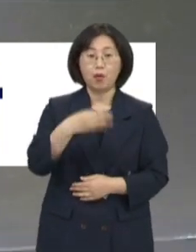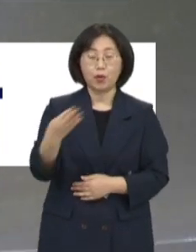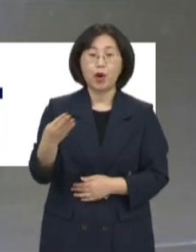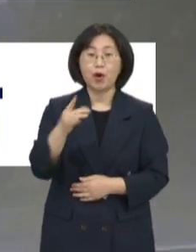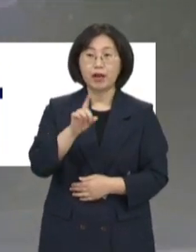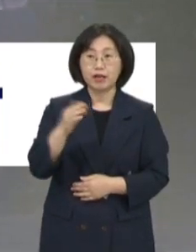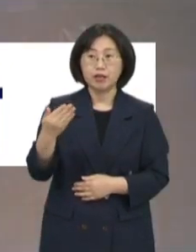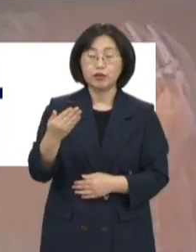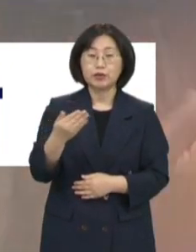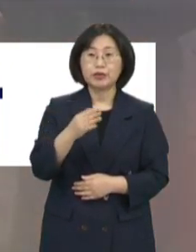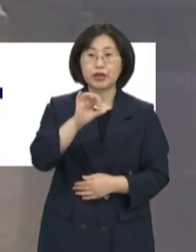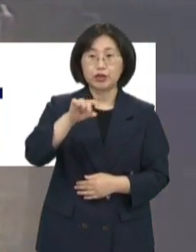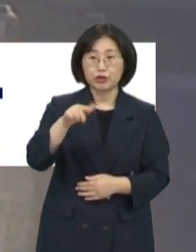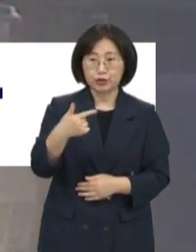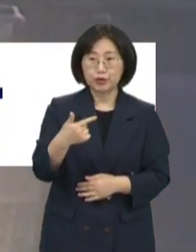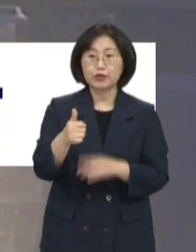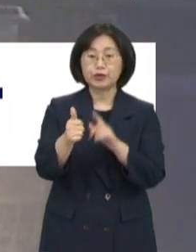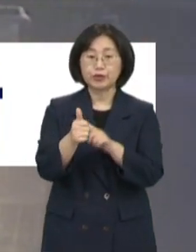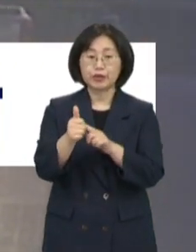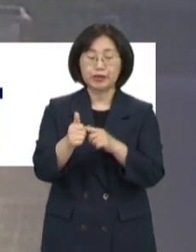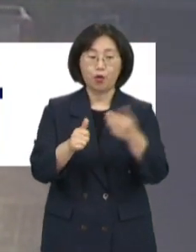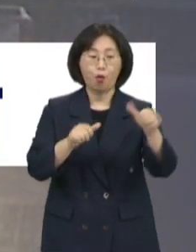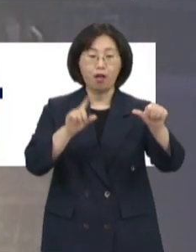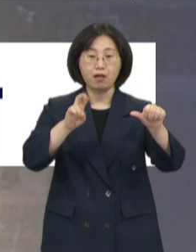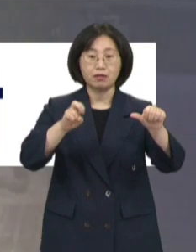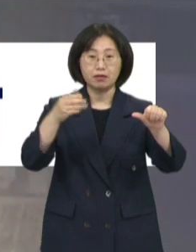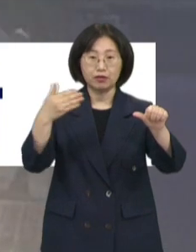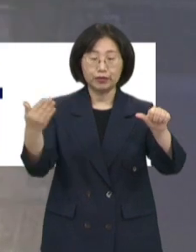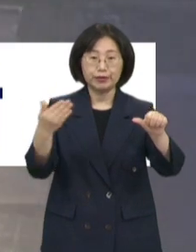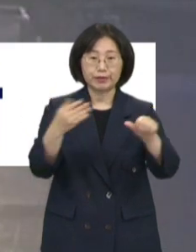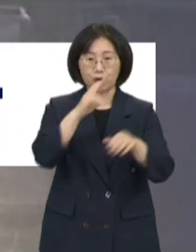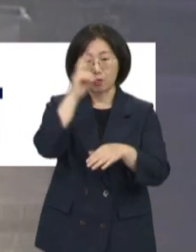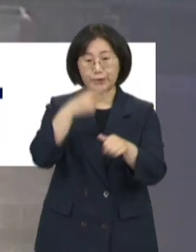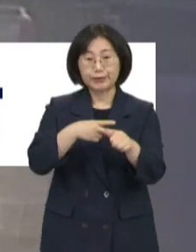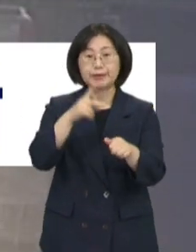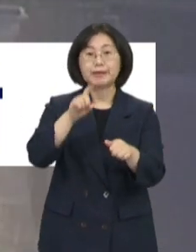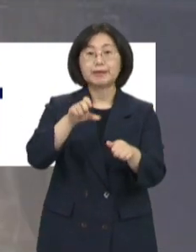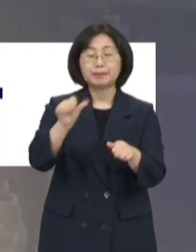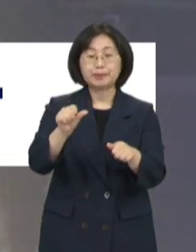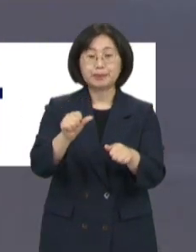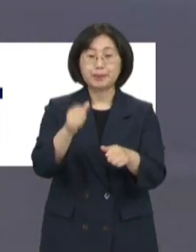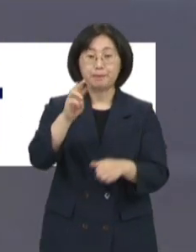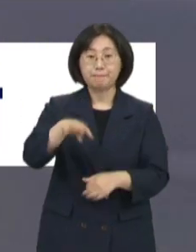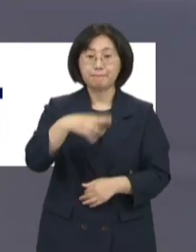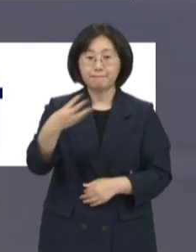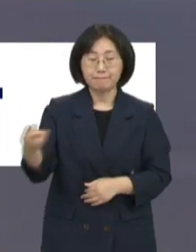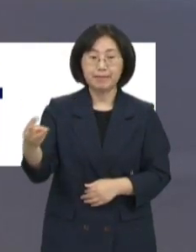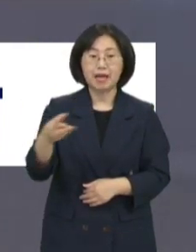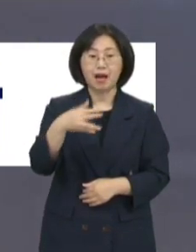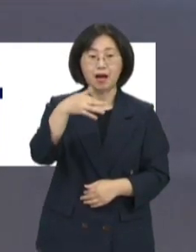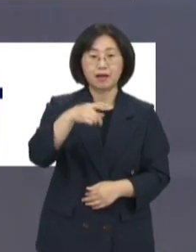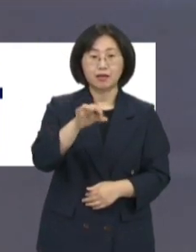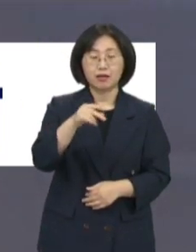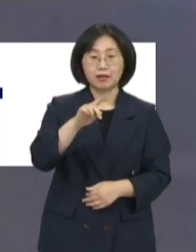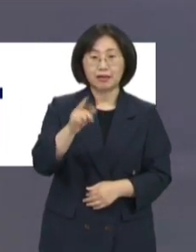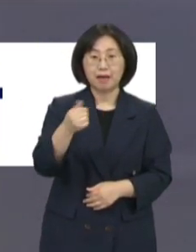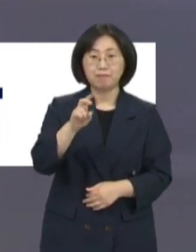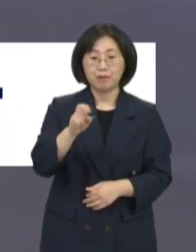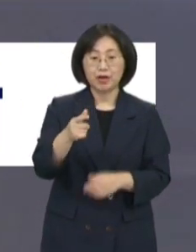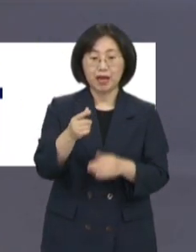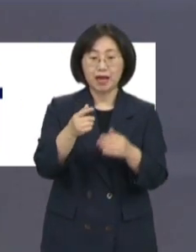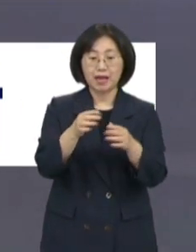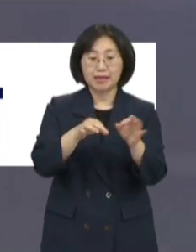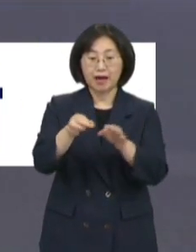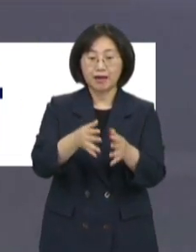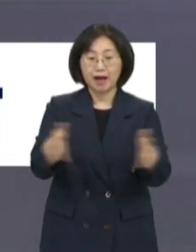소속 유흥기 소방사는 지난달 29일 오후 2시 15분 쯤 보령시 청남면 한 상가 1층에서 식사를